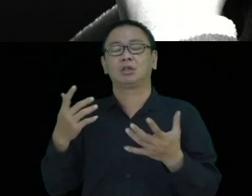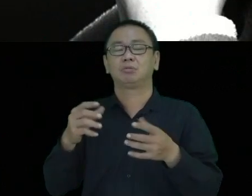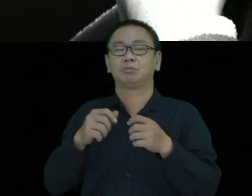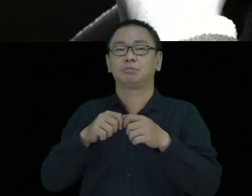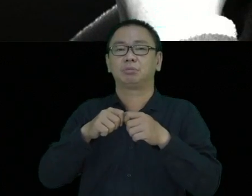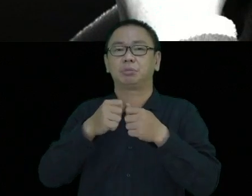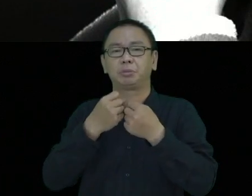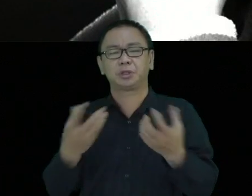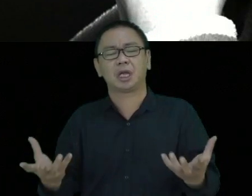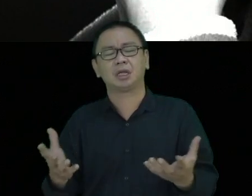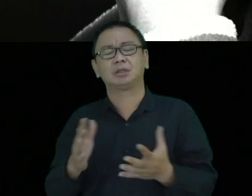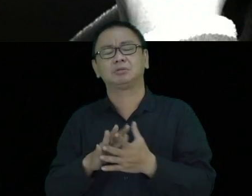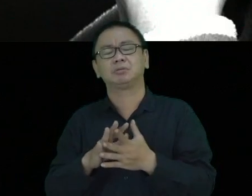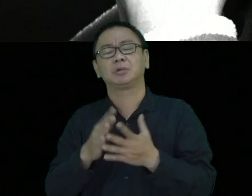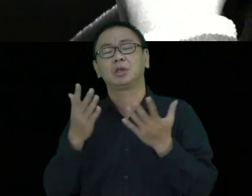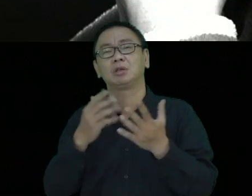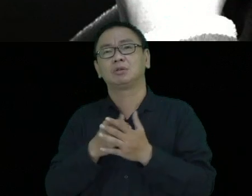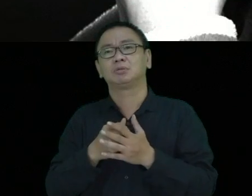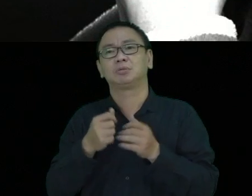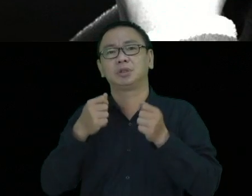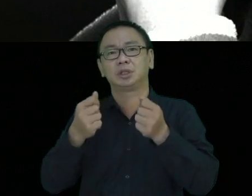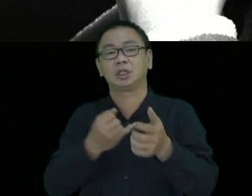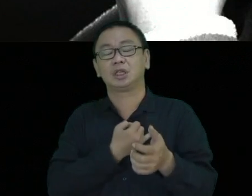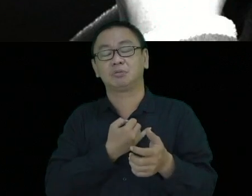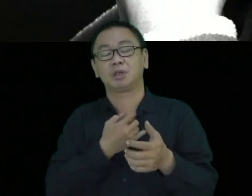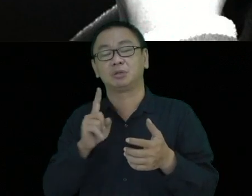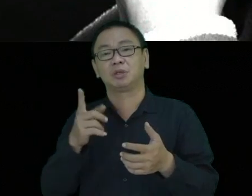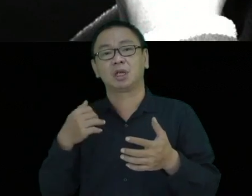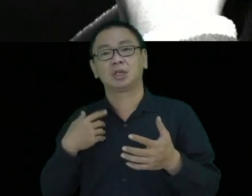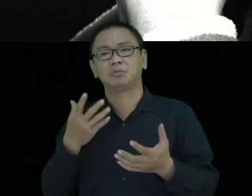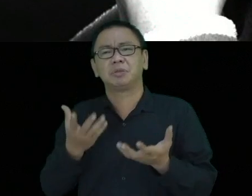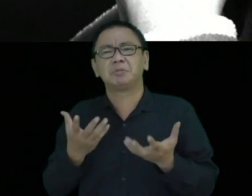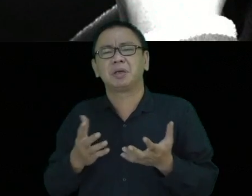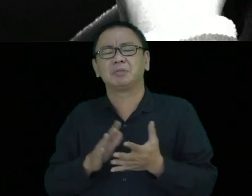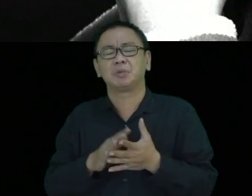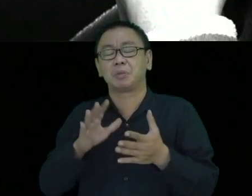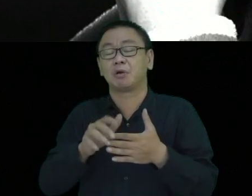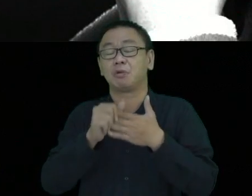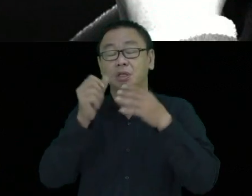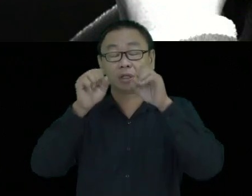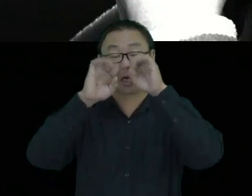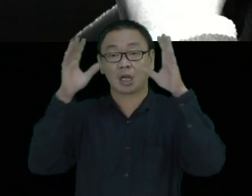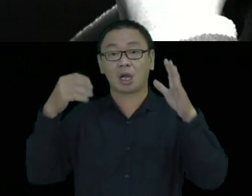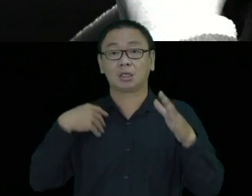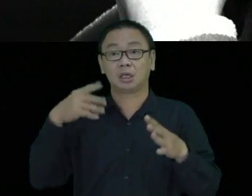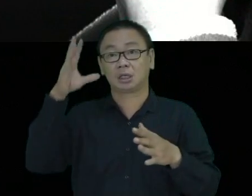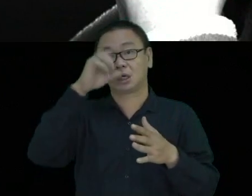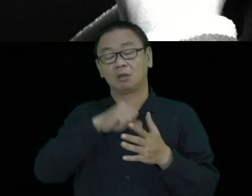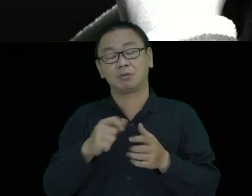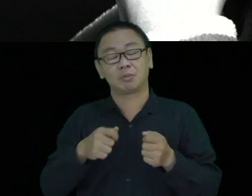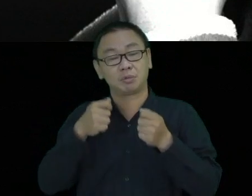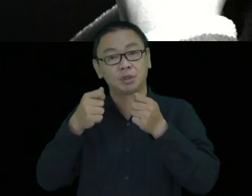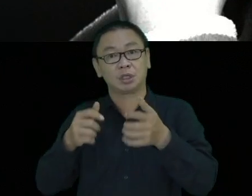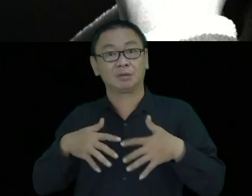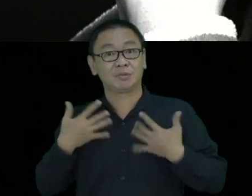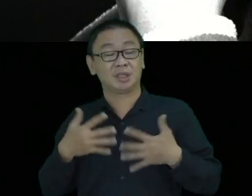ada keputusasaan, memberi iman di mana ada kebimbangan, membawa terang di mana ada kegelapan, memberi kegembiraan